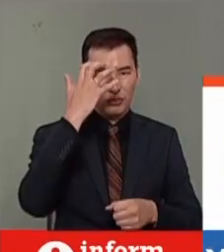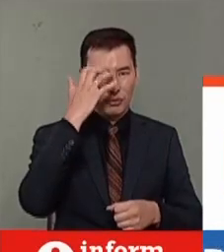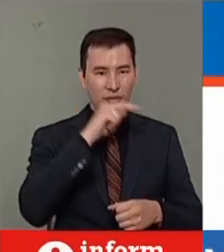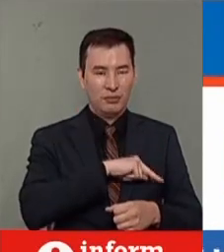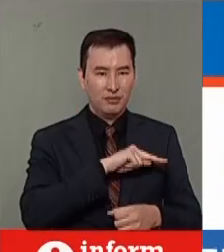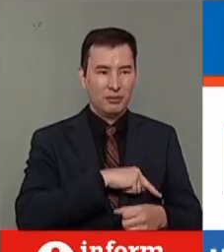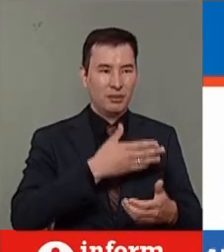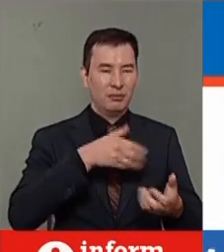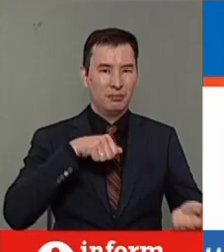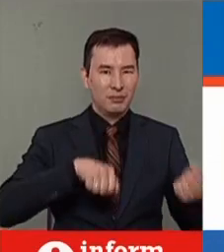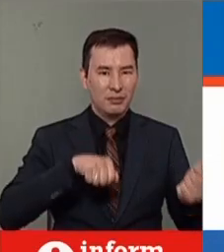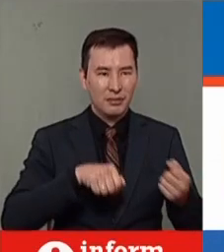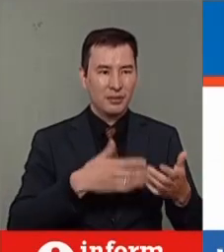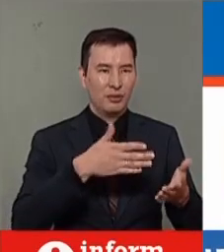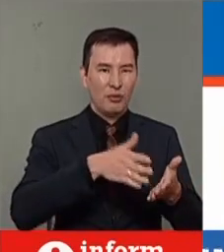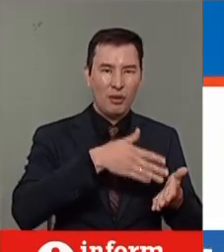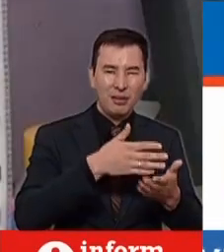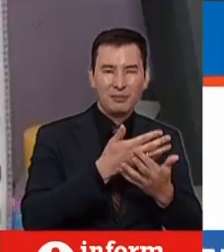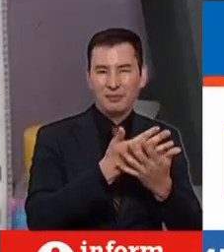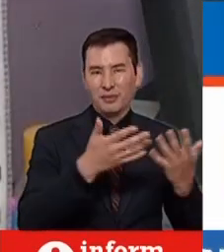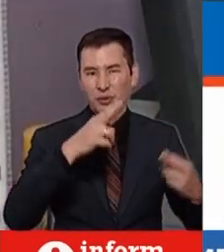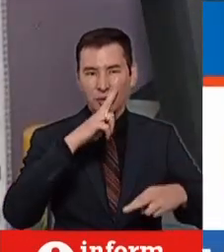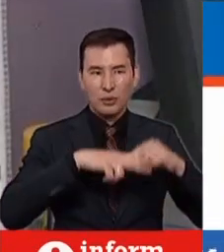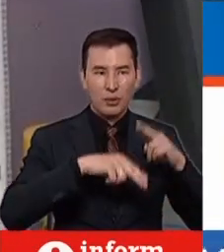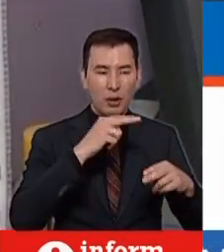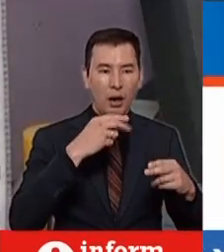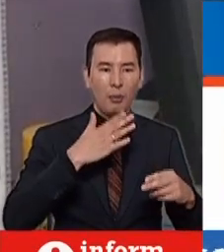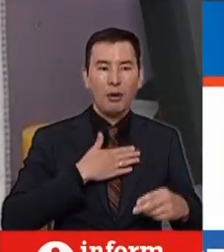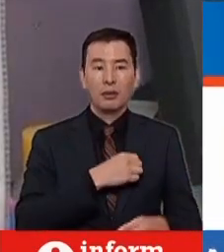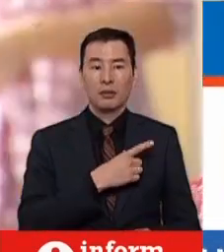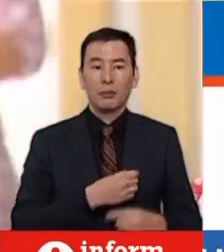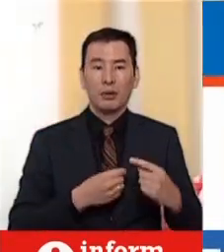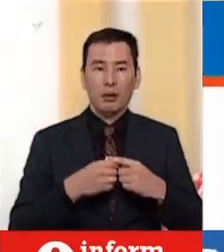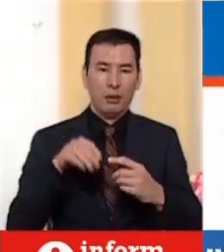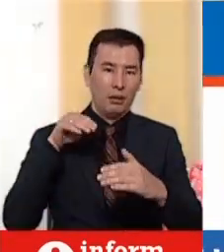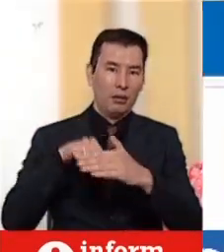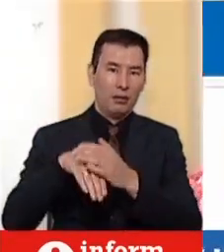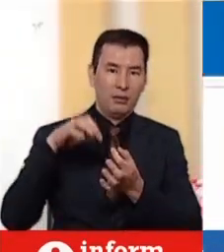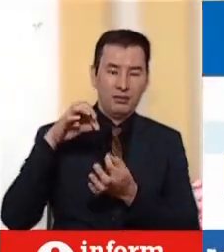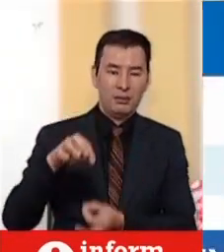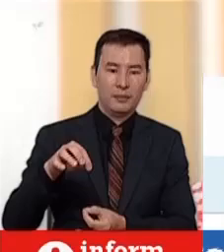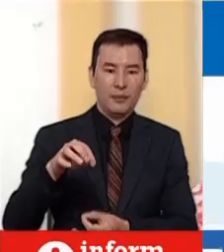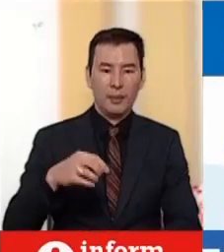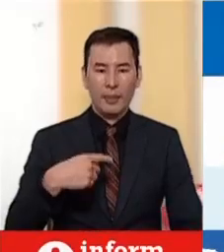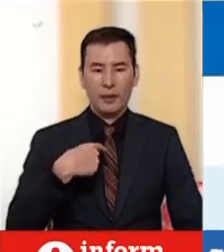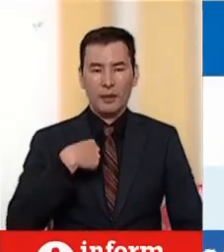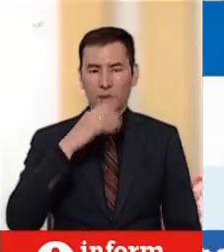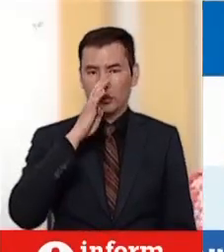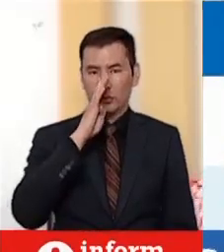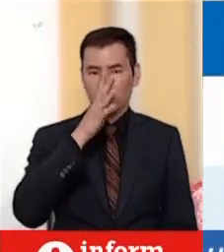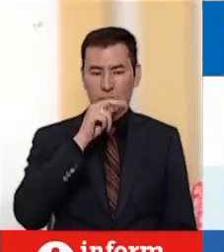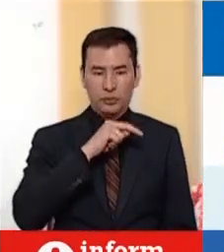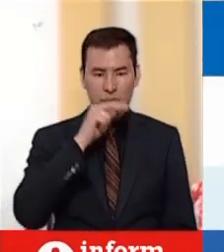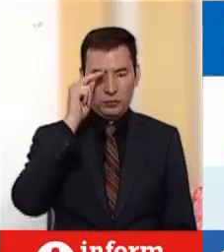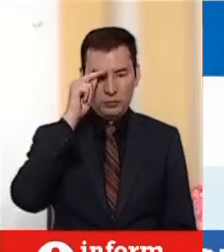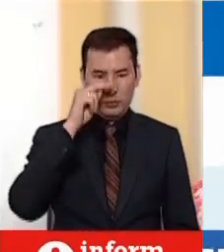на получение опыта, который со временем сделал бы их востребованными на рынке труда. Если ты закончил 4 года обучения, получил диплом, это не